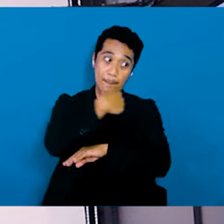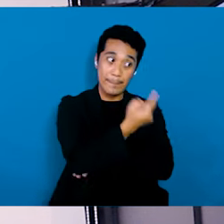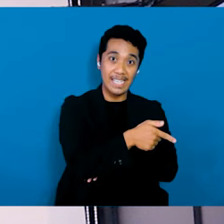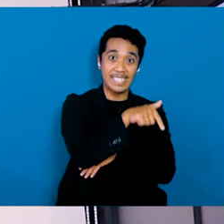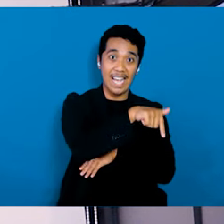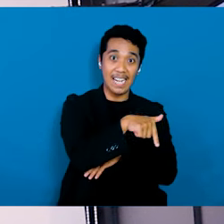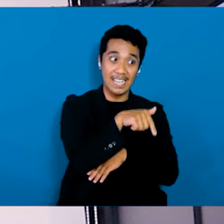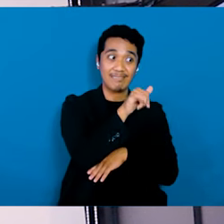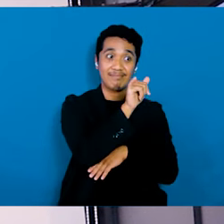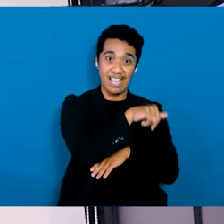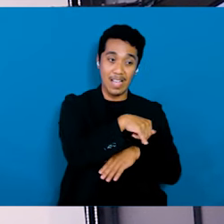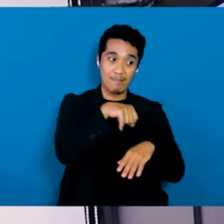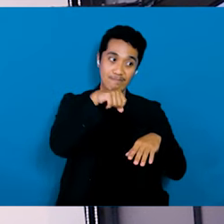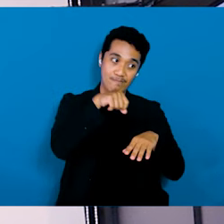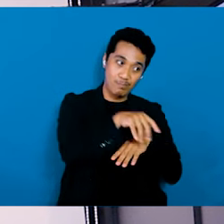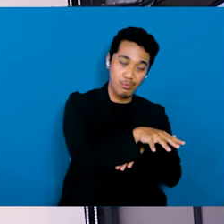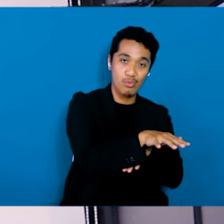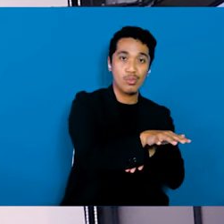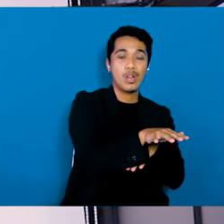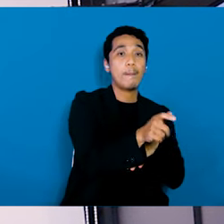bisa diimplementasikan ya.